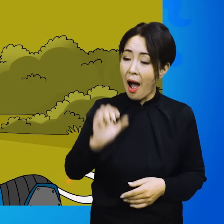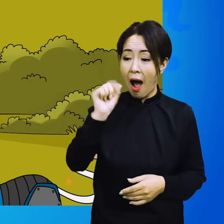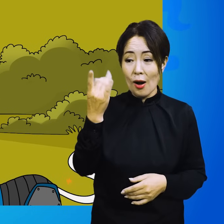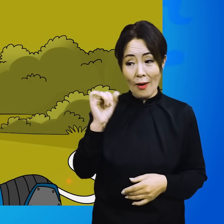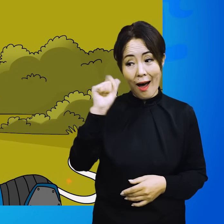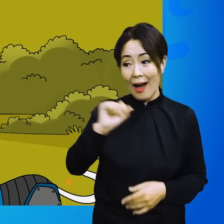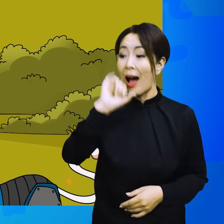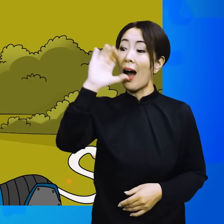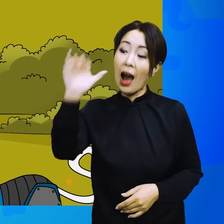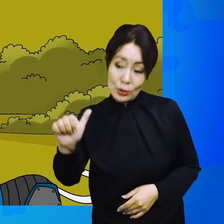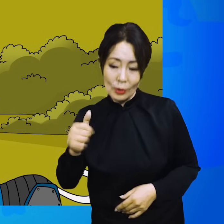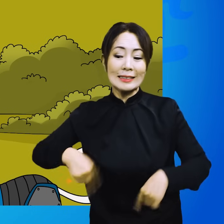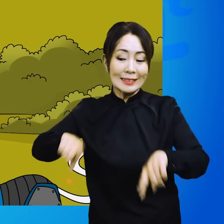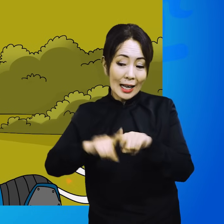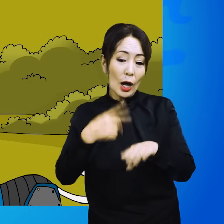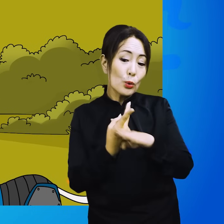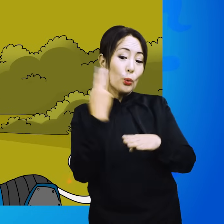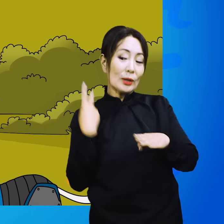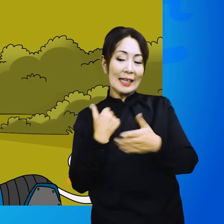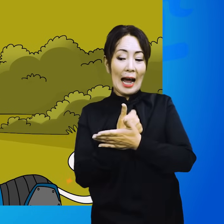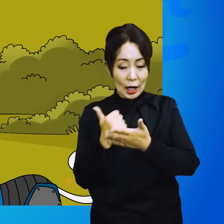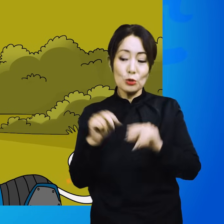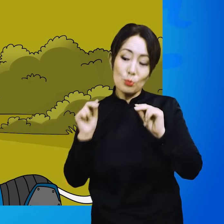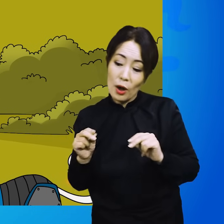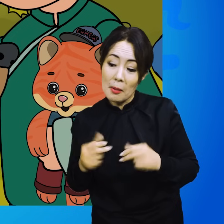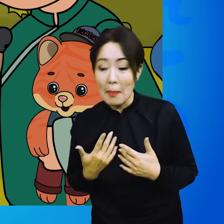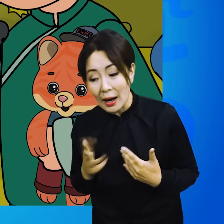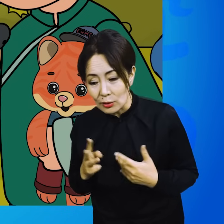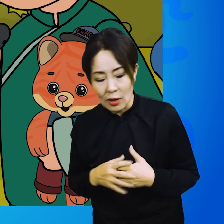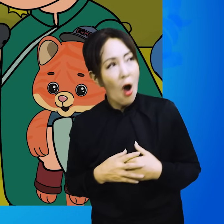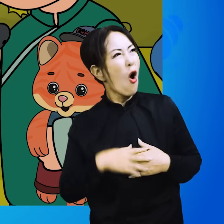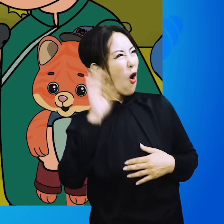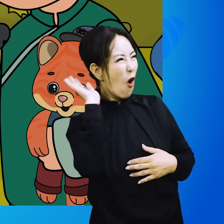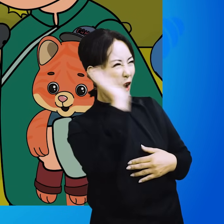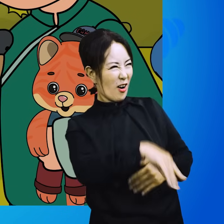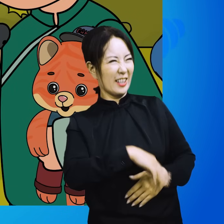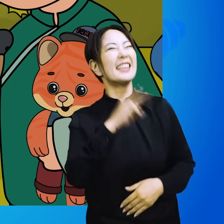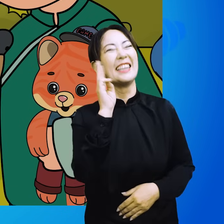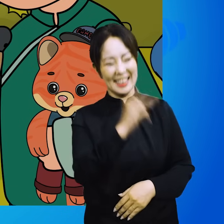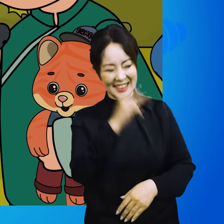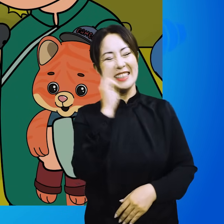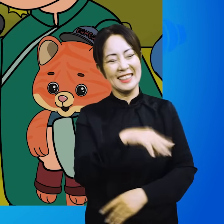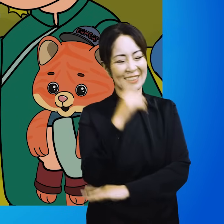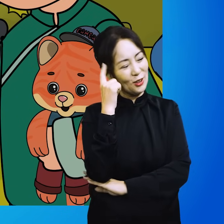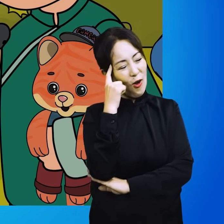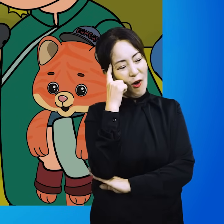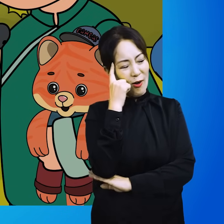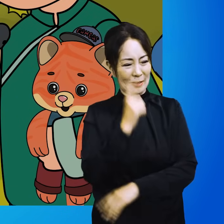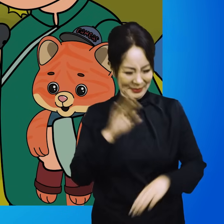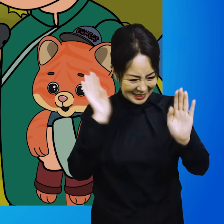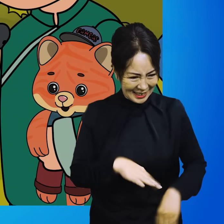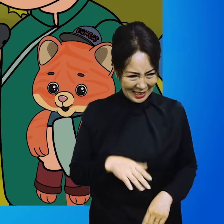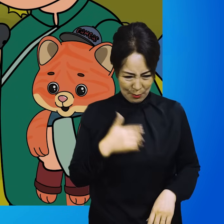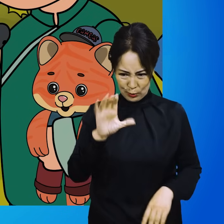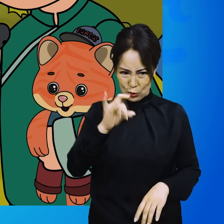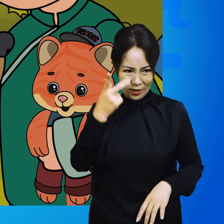Арваахаас асууж агаад тэр үлгэрээр дахиад аялсан ч болох байлгүй дээ. Оо, тийш дээ. Мөнхөө юундаа